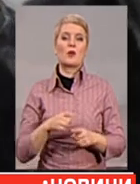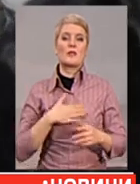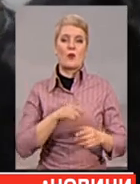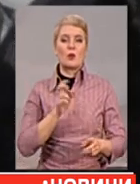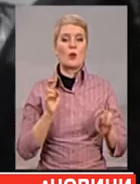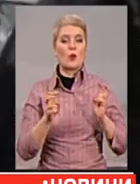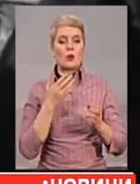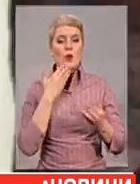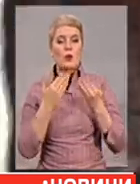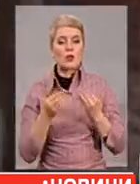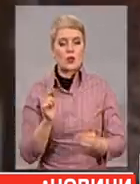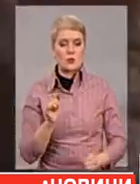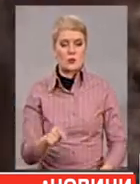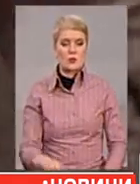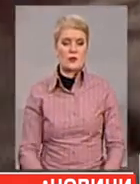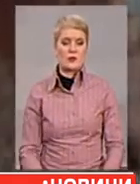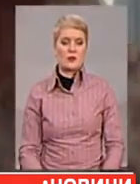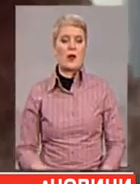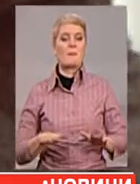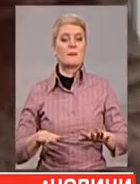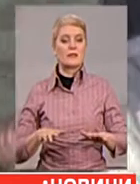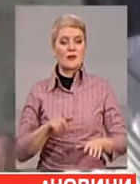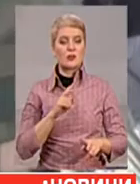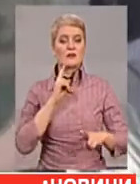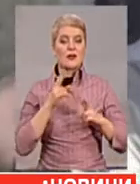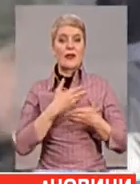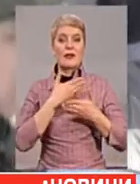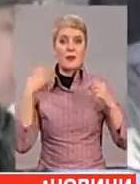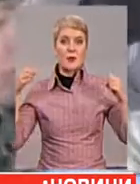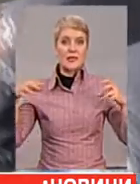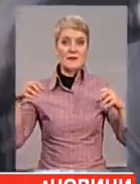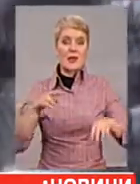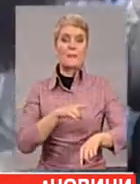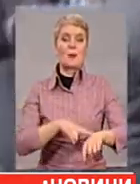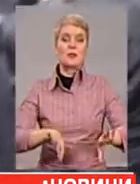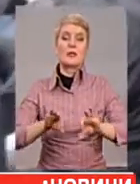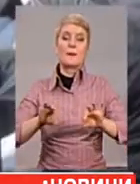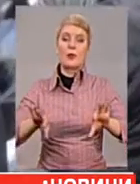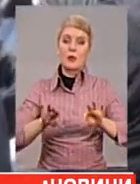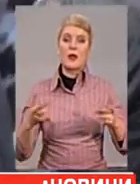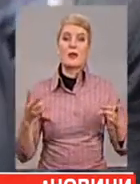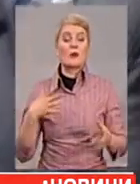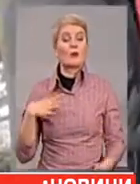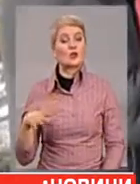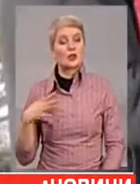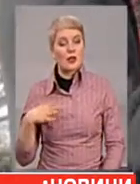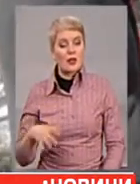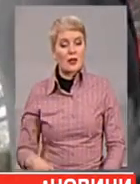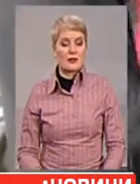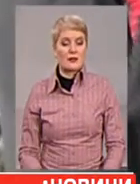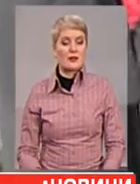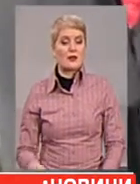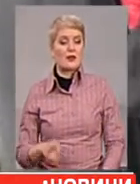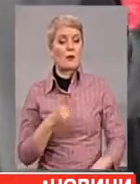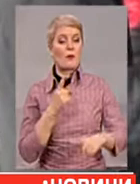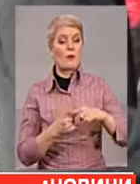ходять і звертаються. Ось місцеві жителі скаржаться, немає світла. Поліцейські пояснюють, треба почекати. Половина є в